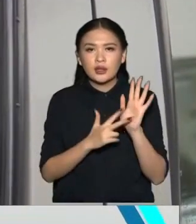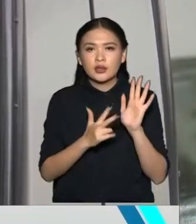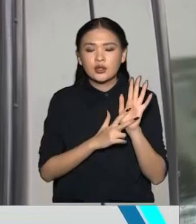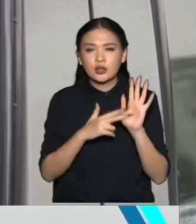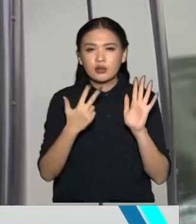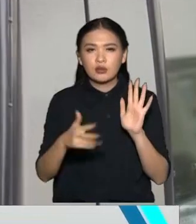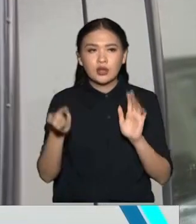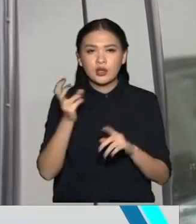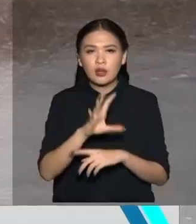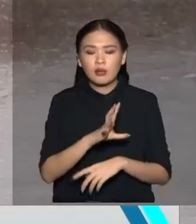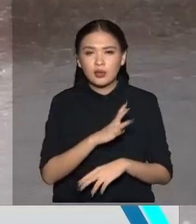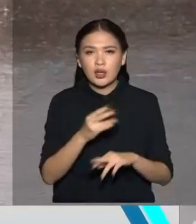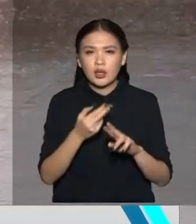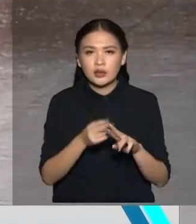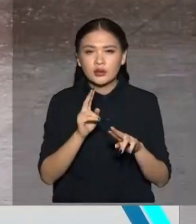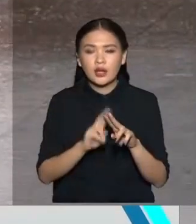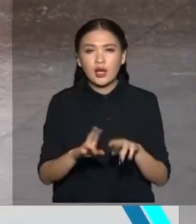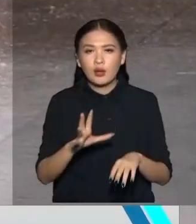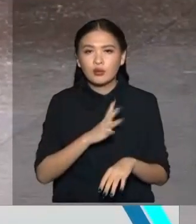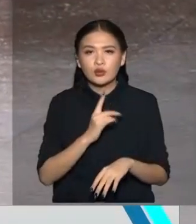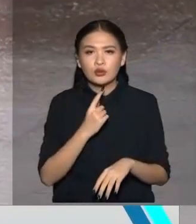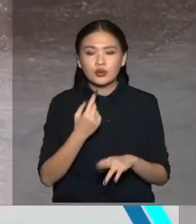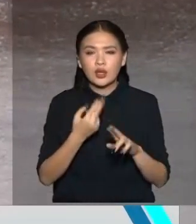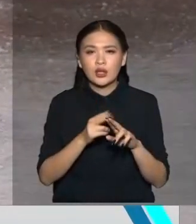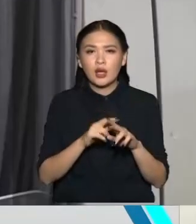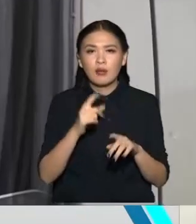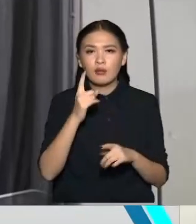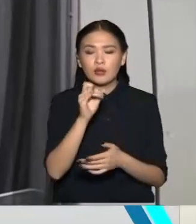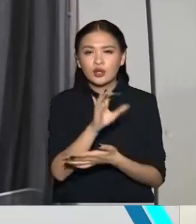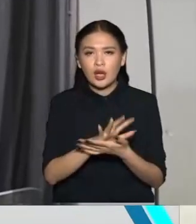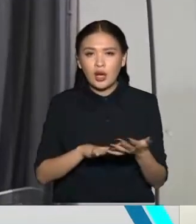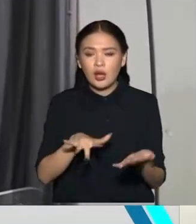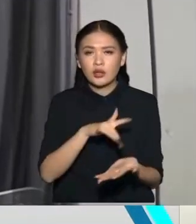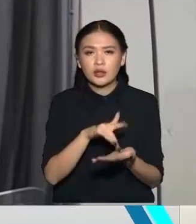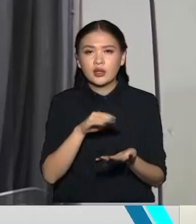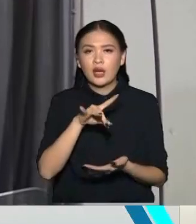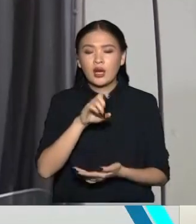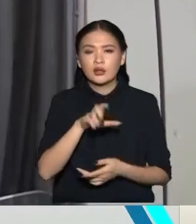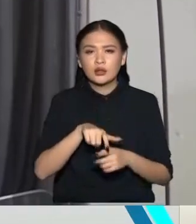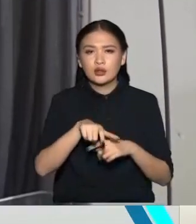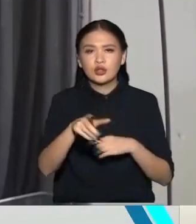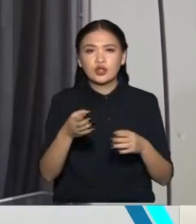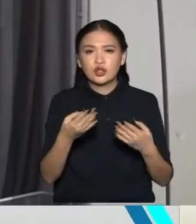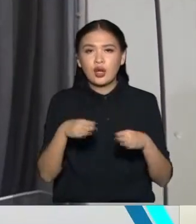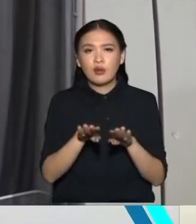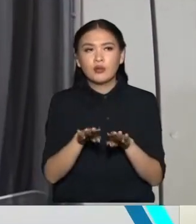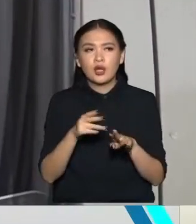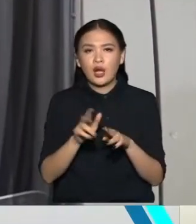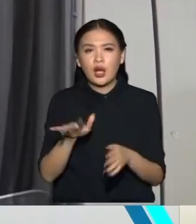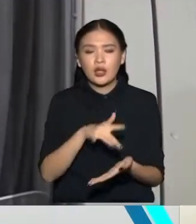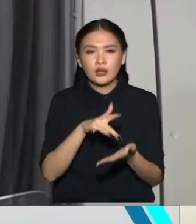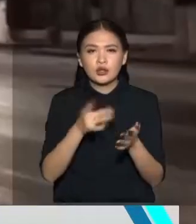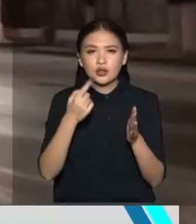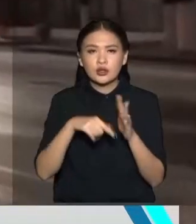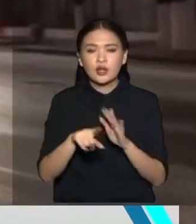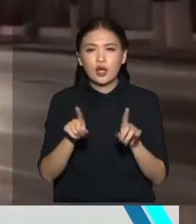себілген шығар. Оған дейін себілген жоқ. Әрең жеттік. Пробка жалғасып отыр қалада. Трассаның бәрі жабық қой, қаланың шет-шетінің бәрі жабық. Қалан үшін өз көктайғақ